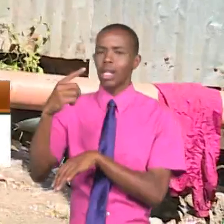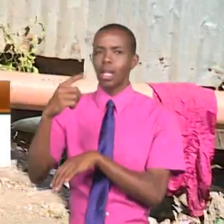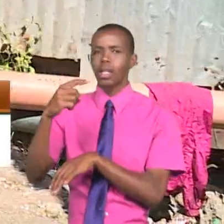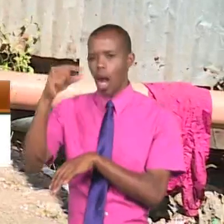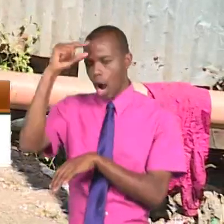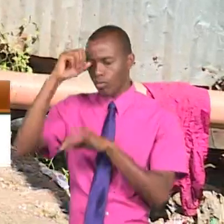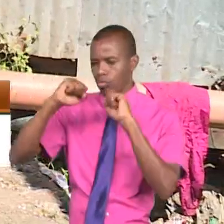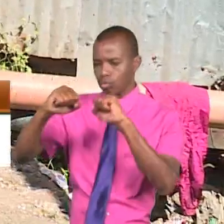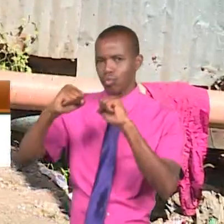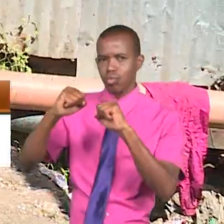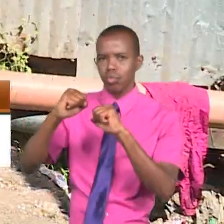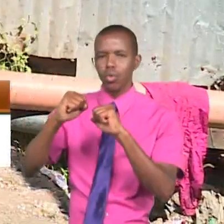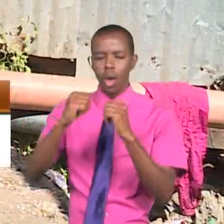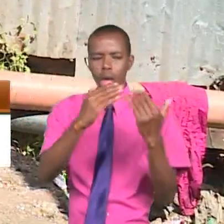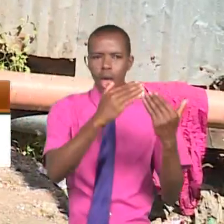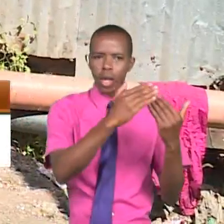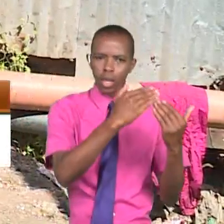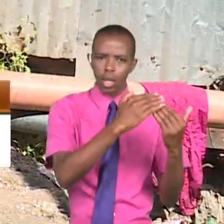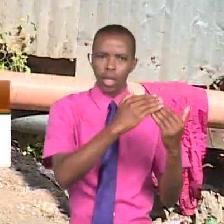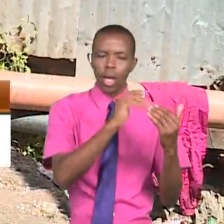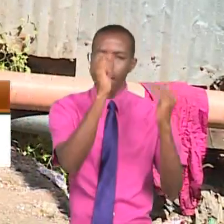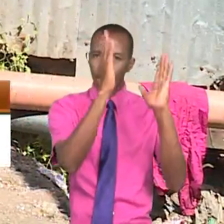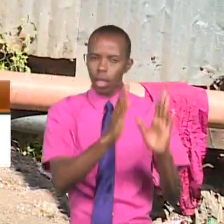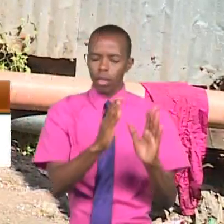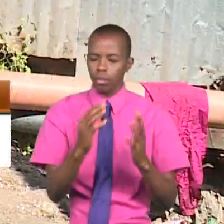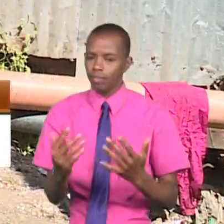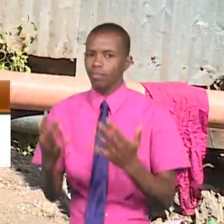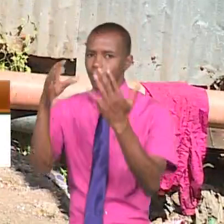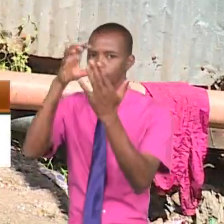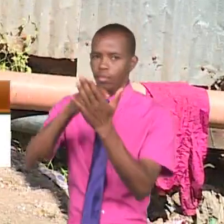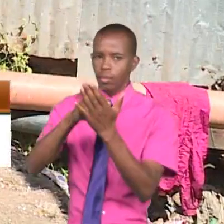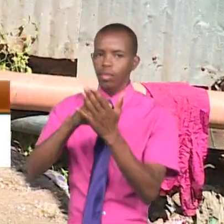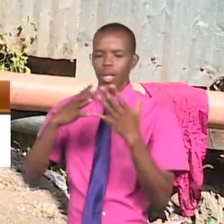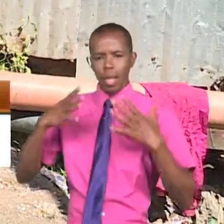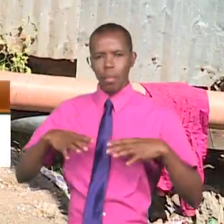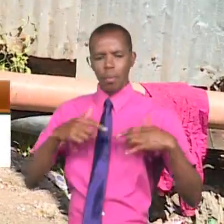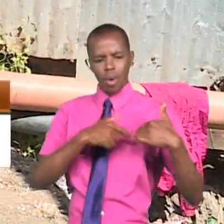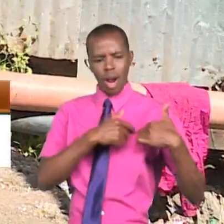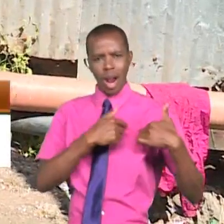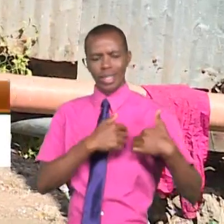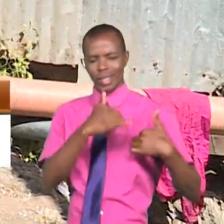mbele waangalie wa raia huko chini. Mkasa huo wa moto umesalia mioyoni mwa wengi,